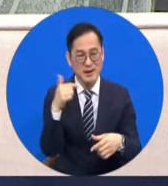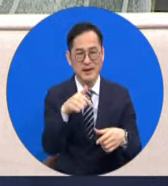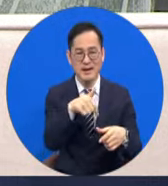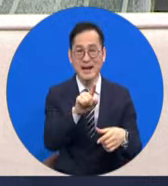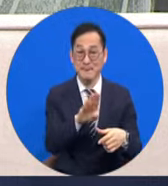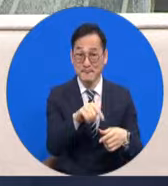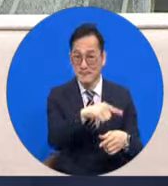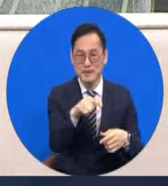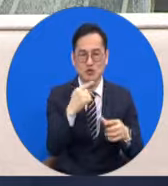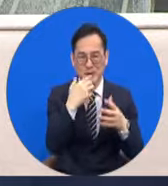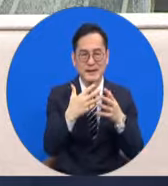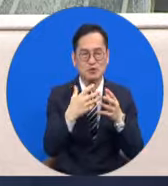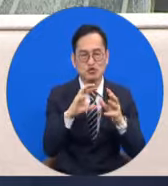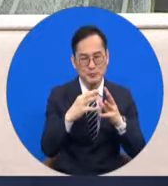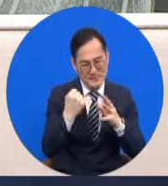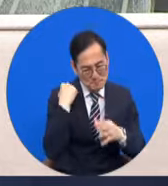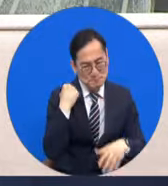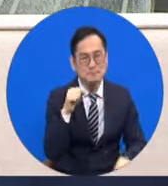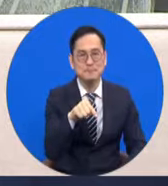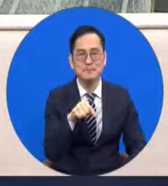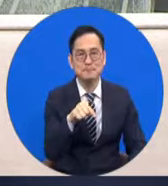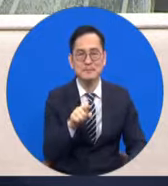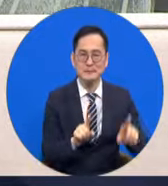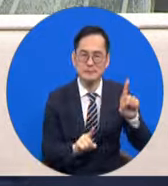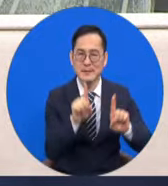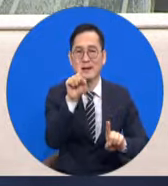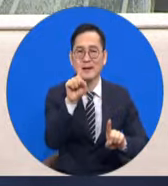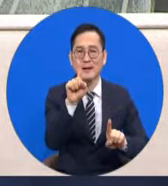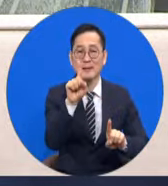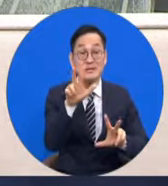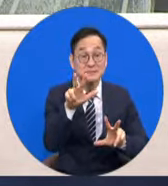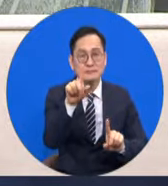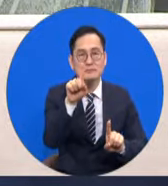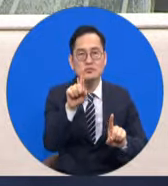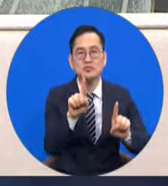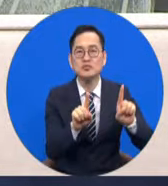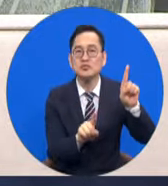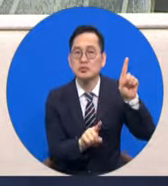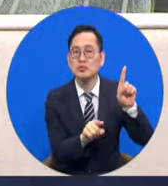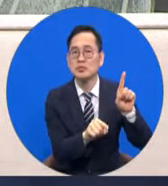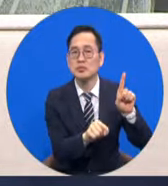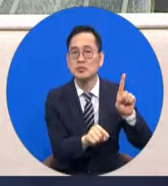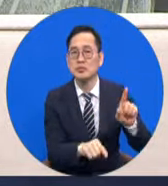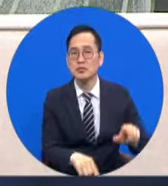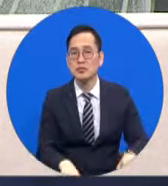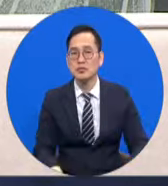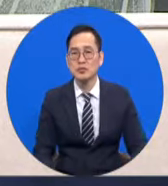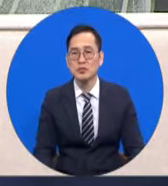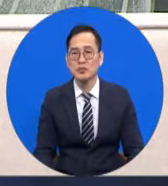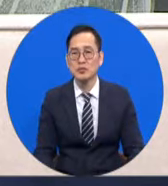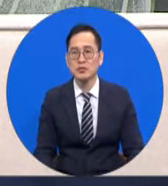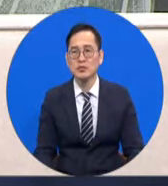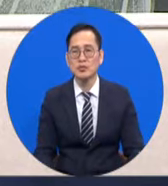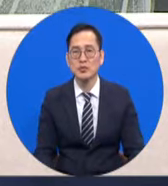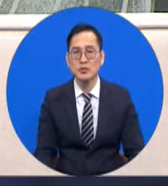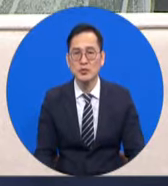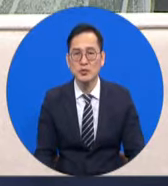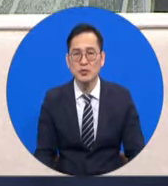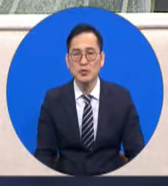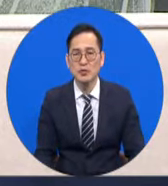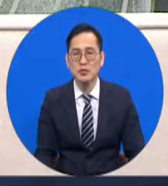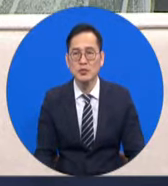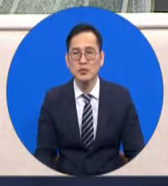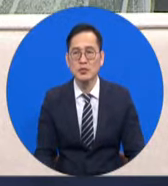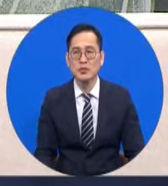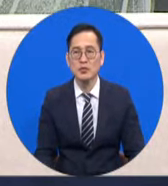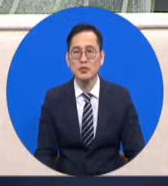이뤄왔는데 지난 10년, 20년 사이에 갑을의 구도가 좀 바뀌었다. 갑을이 오히려 더